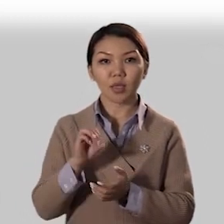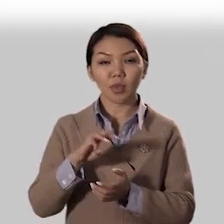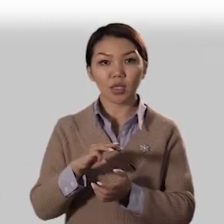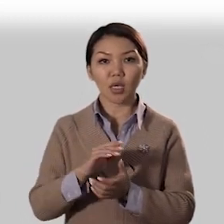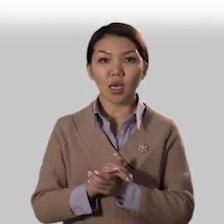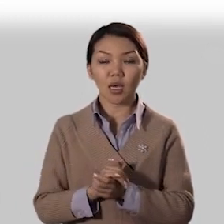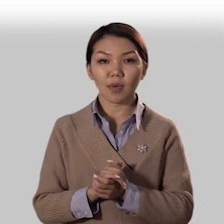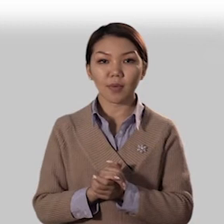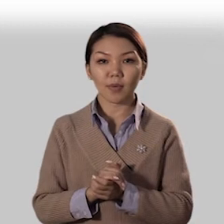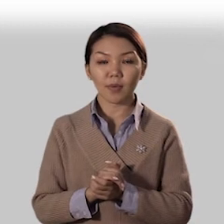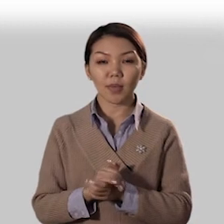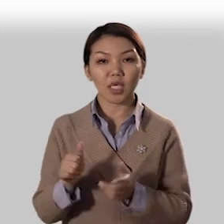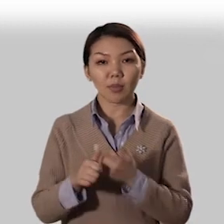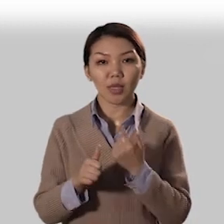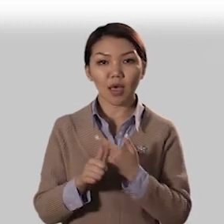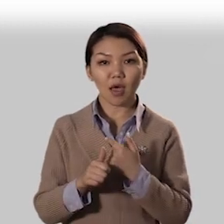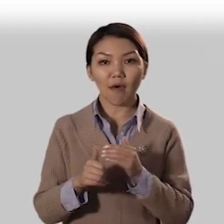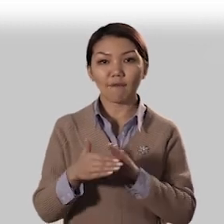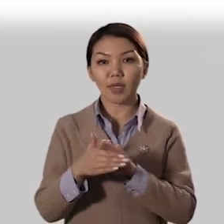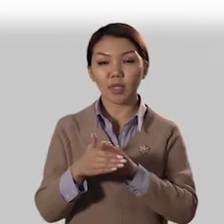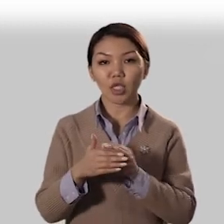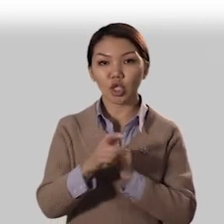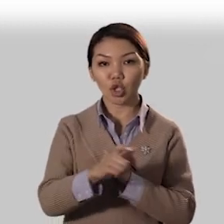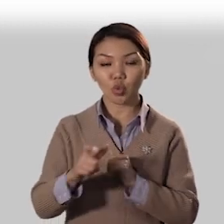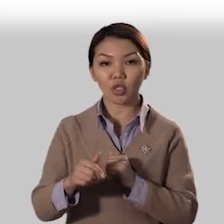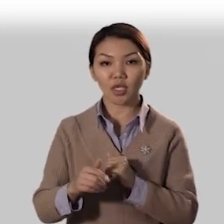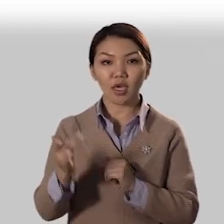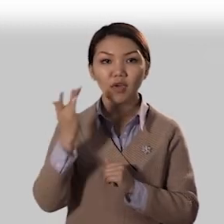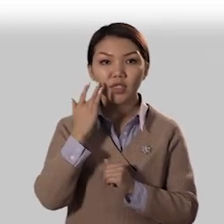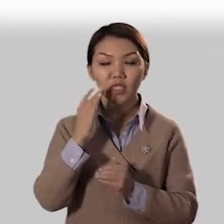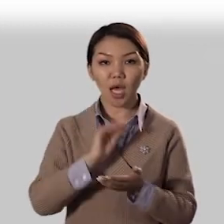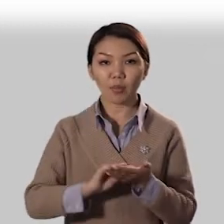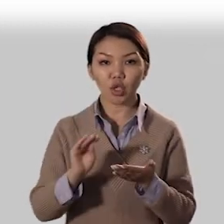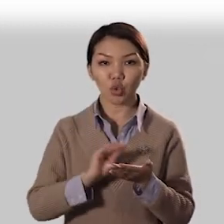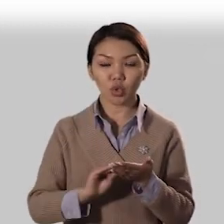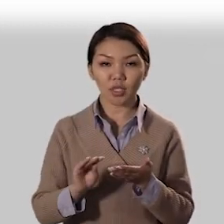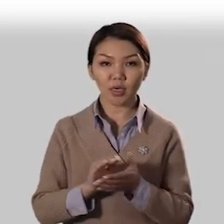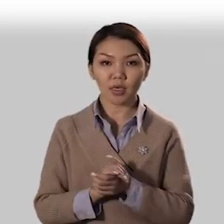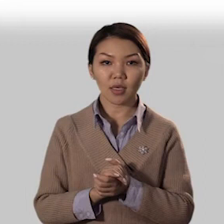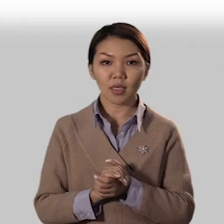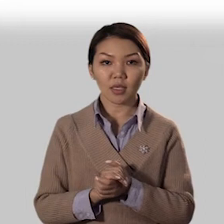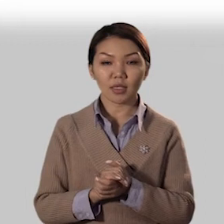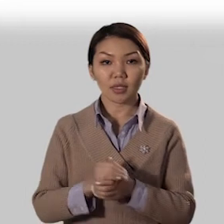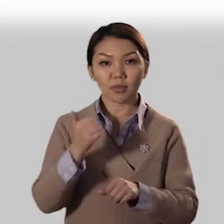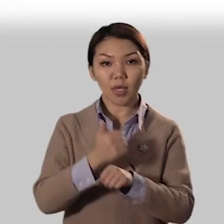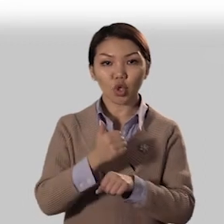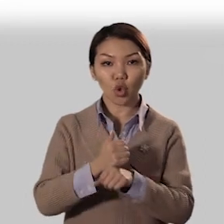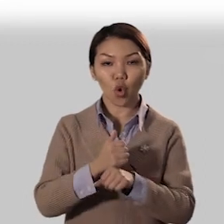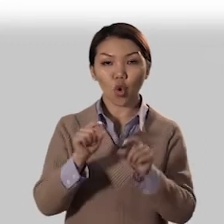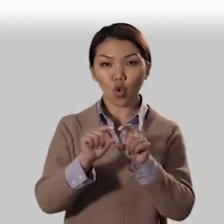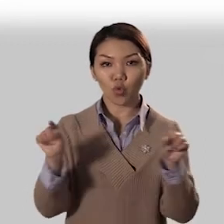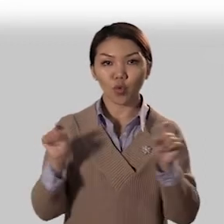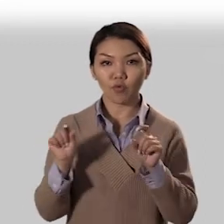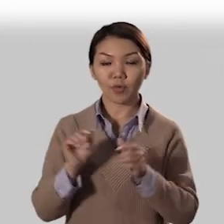людей всегда пишутся с заглавной буквы почему в одном случае слова зритель написано с